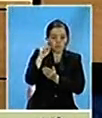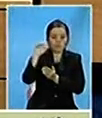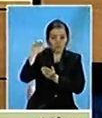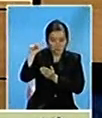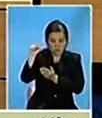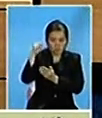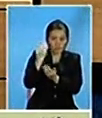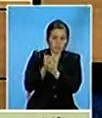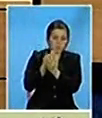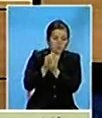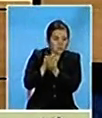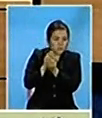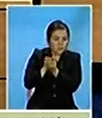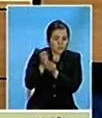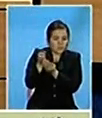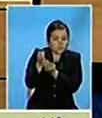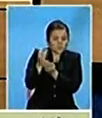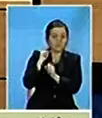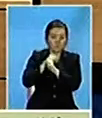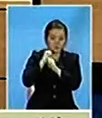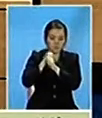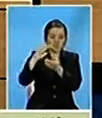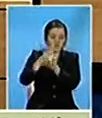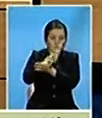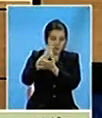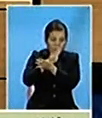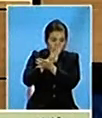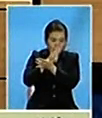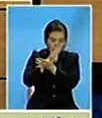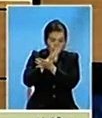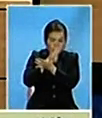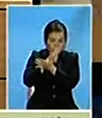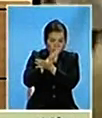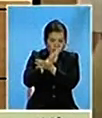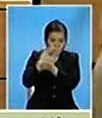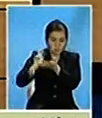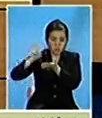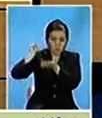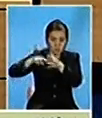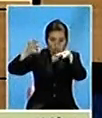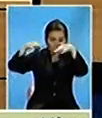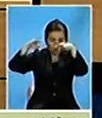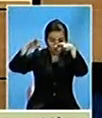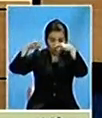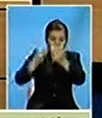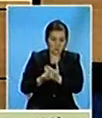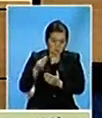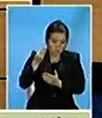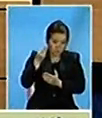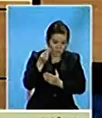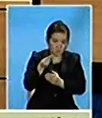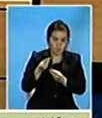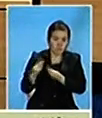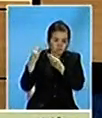ได้ทำใบส่งสินค้าจ่ายข้าวให้กับผู้ซื้อข้าวแบบรัฐต่อรัฐหรือ